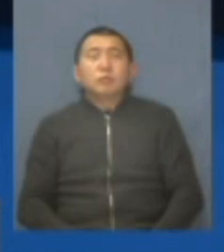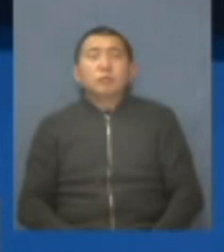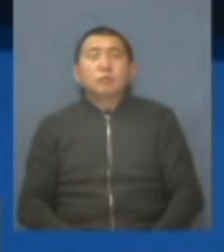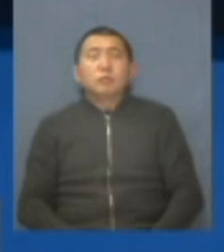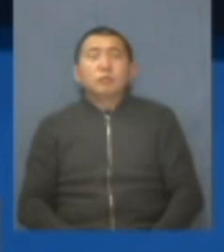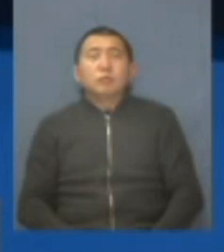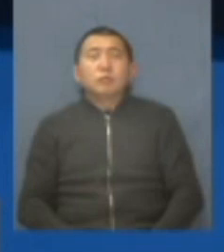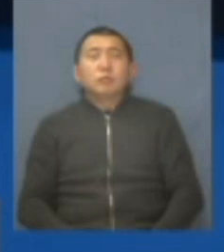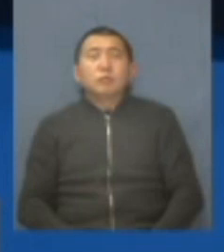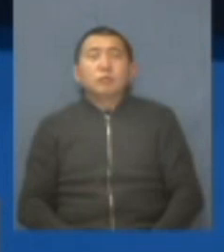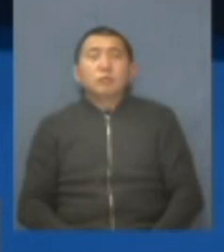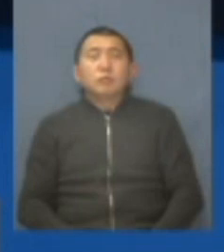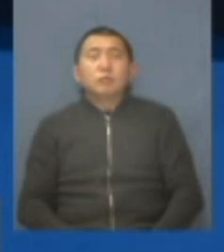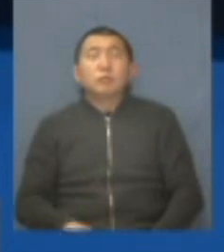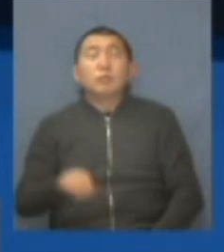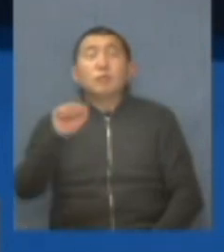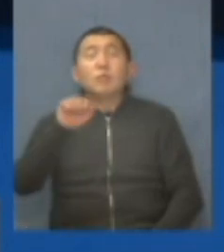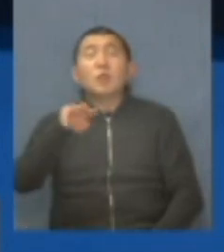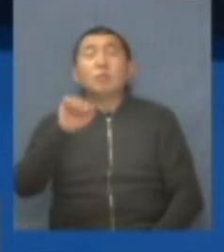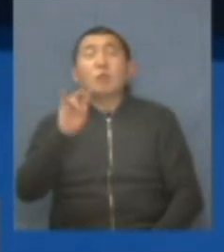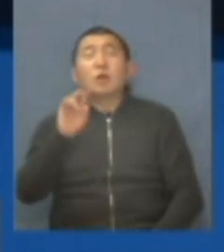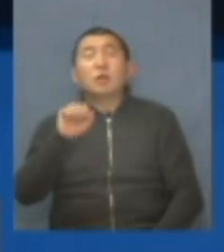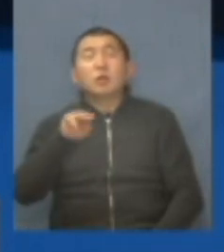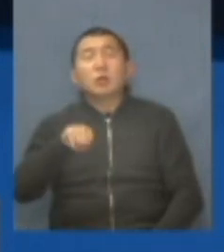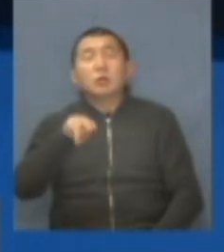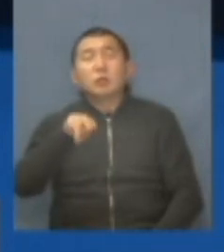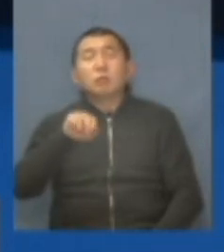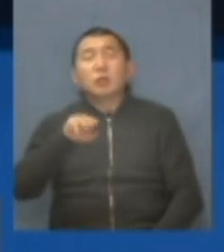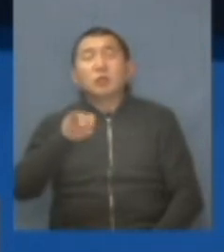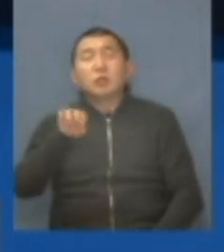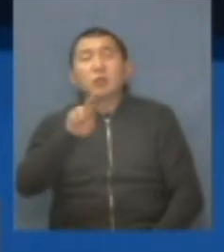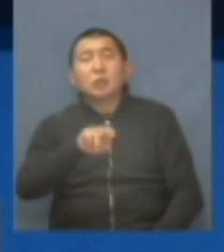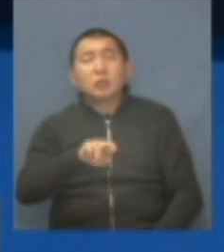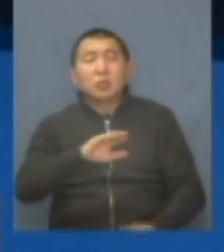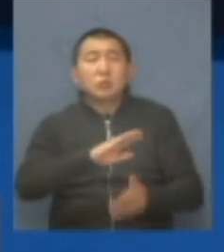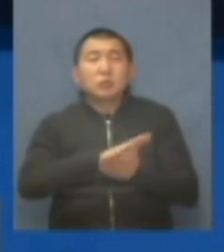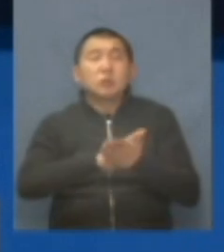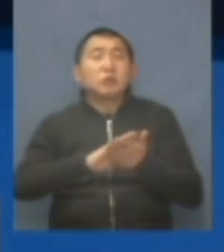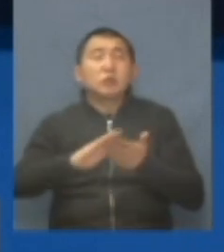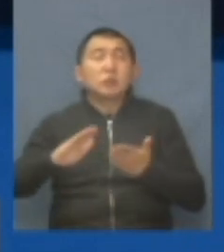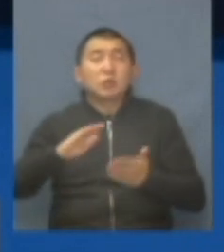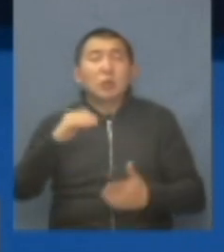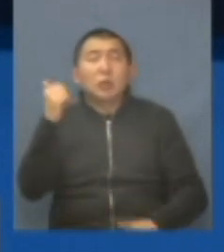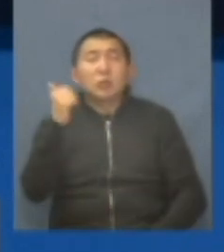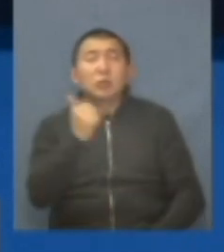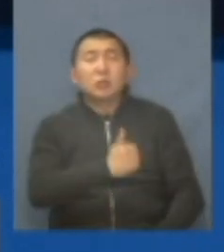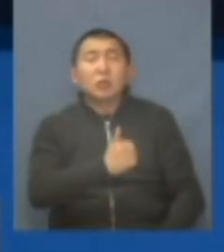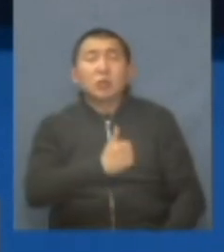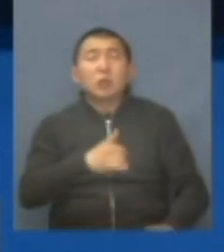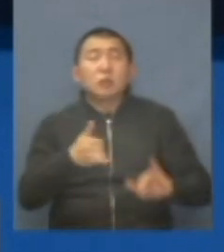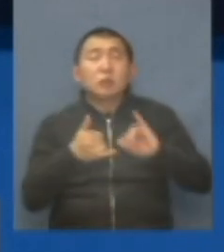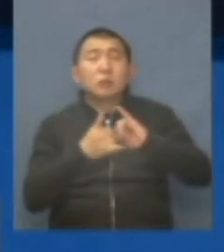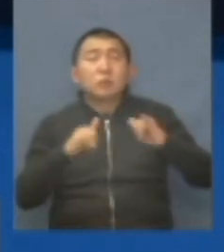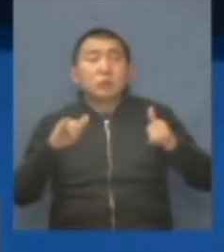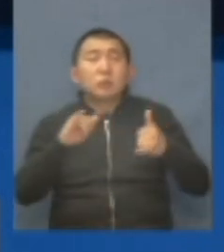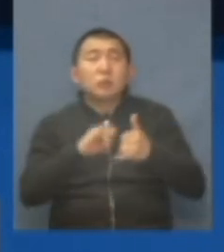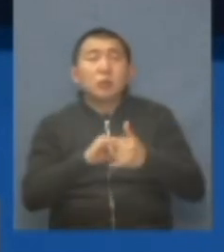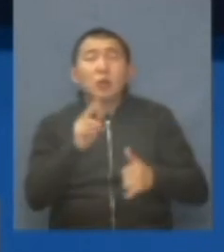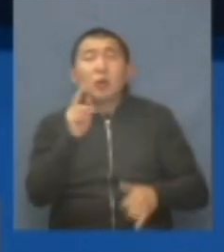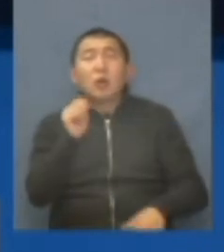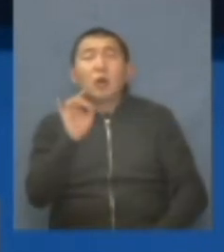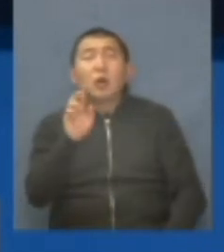Облыс орталығында Манат партиясының ұйымдастыруымен кезекті таза бейсенбі акциясы өтті. Шара аясында Өскемендегі Карбышев